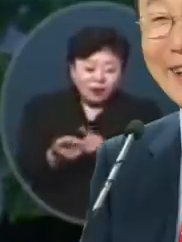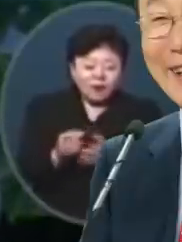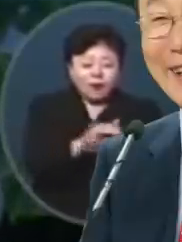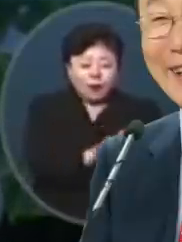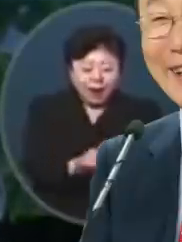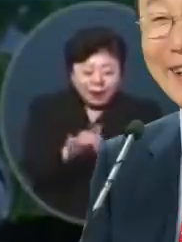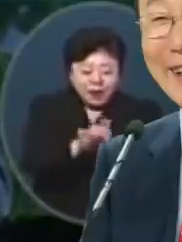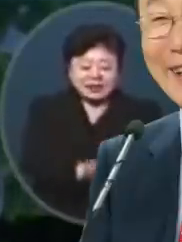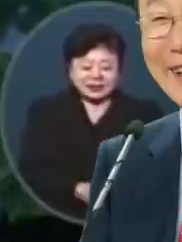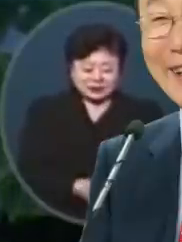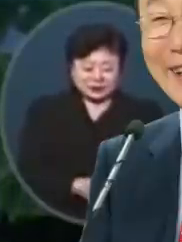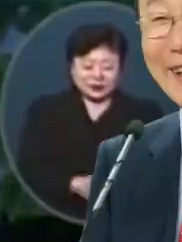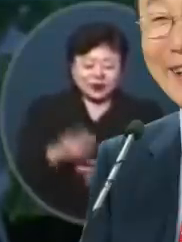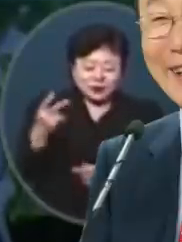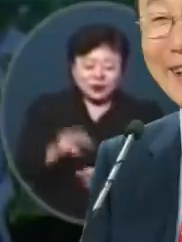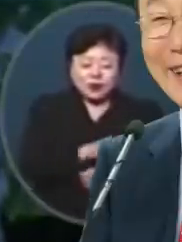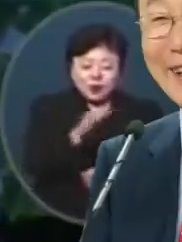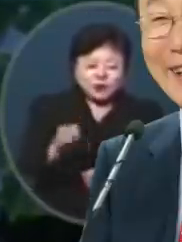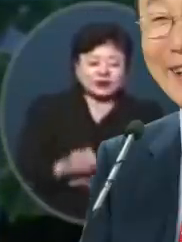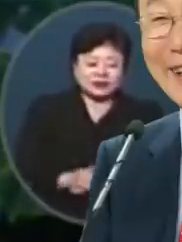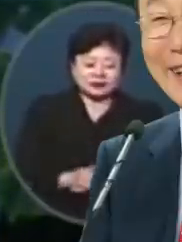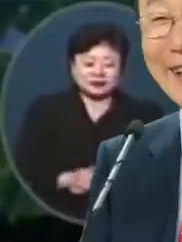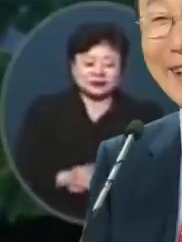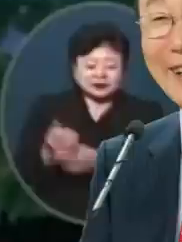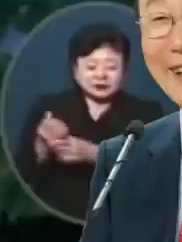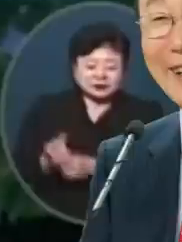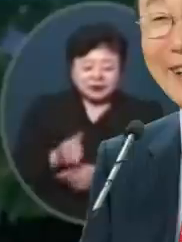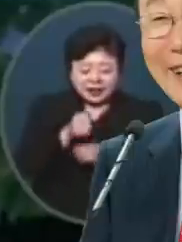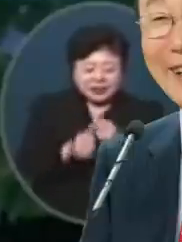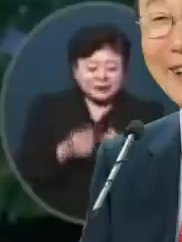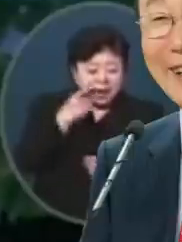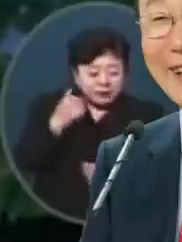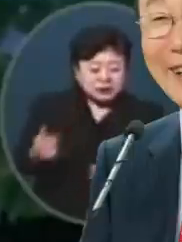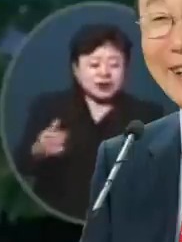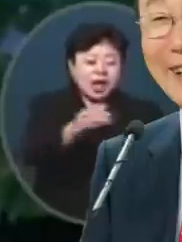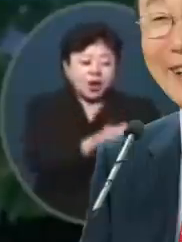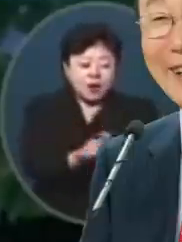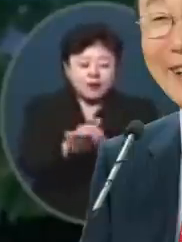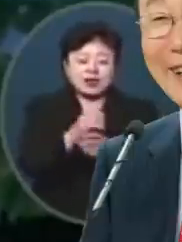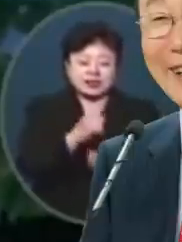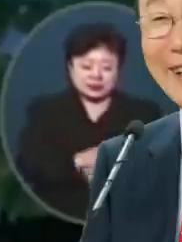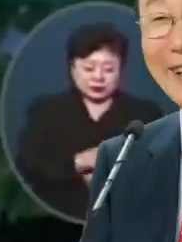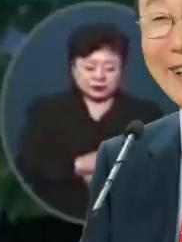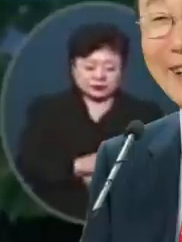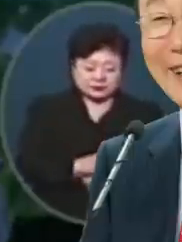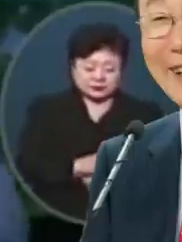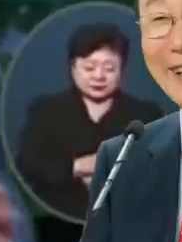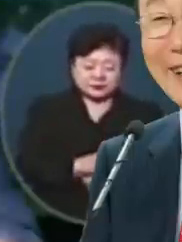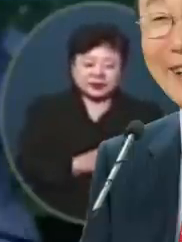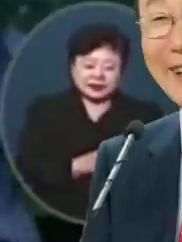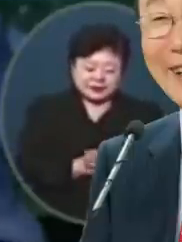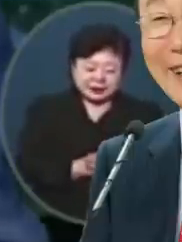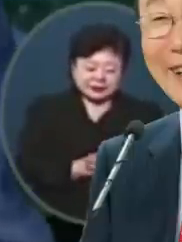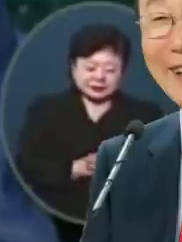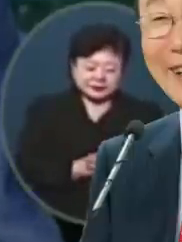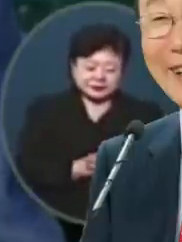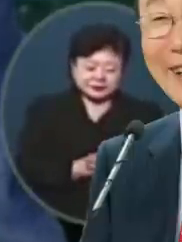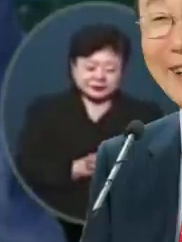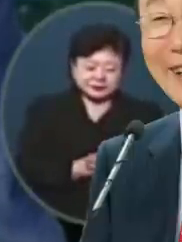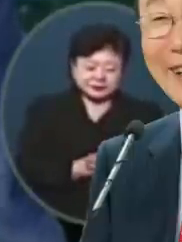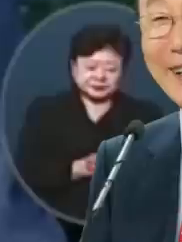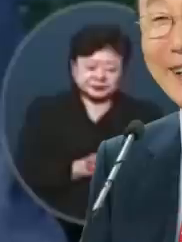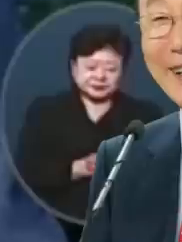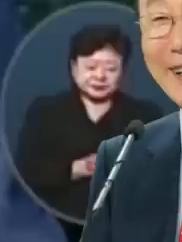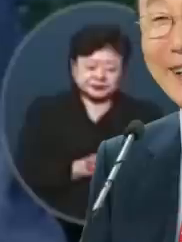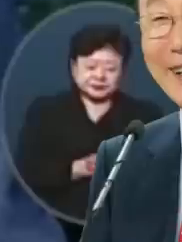화목하게 하시고 또 우리를 손잡고 데리고 하나님 아버지와 화목하게 하시고 그래서